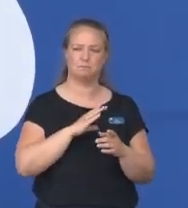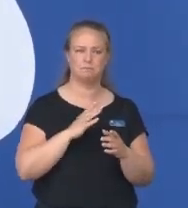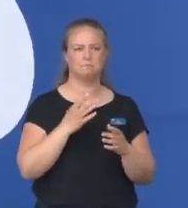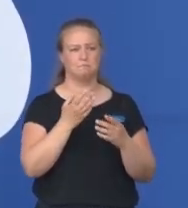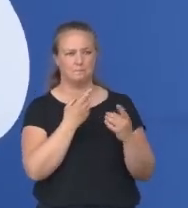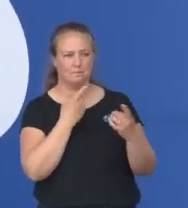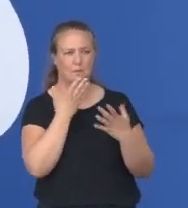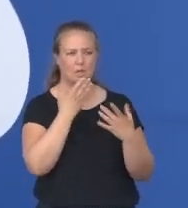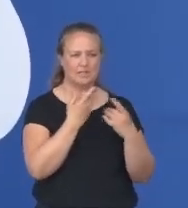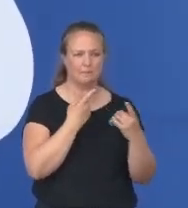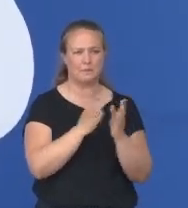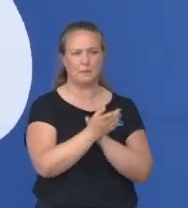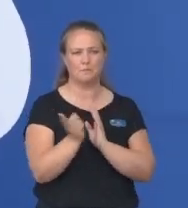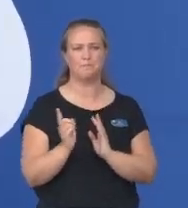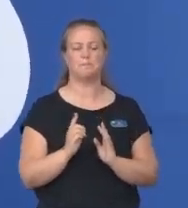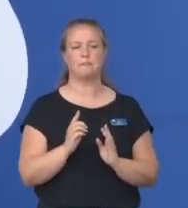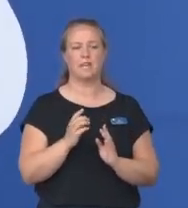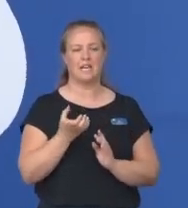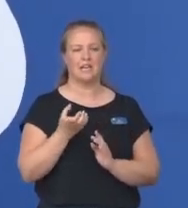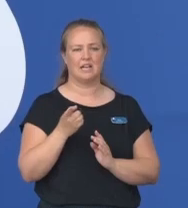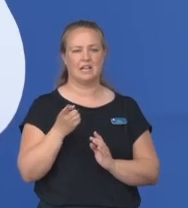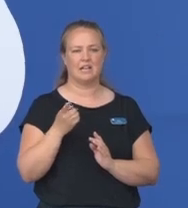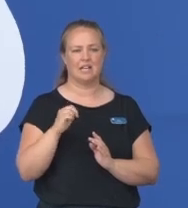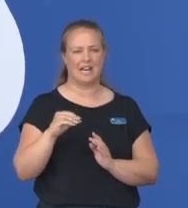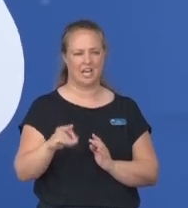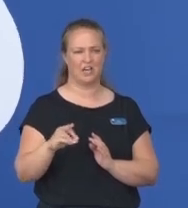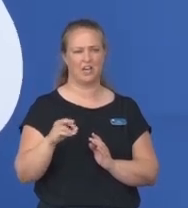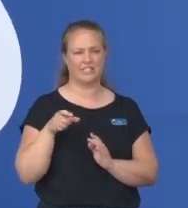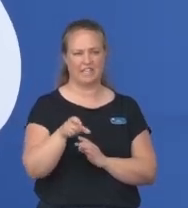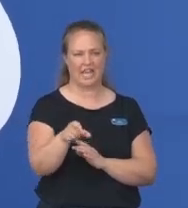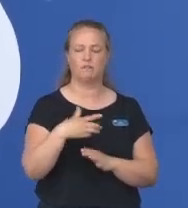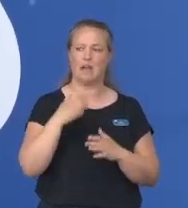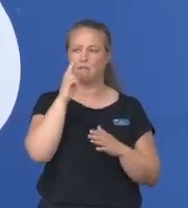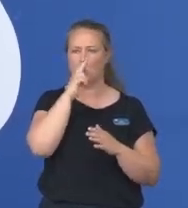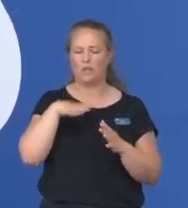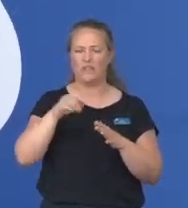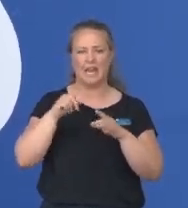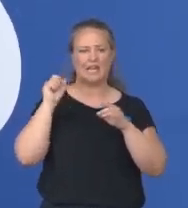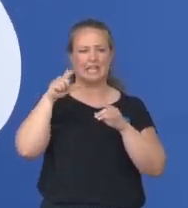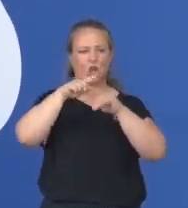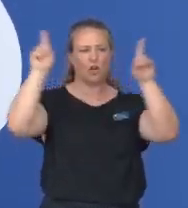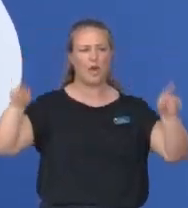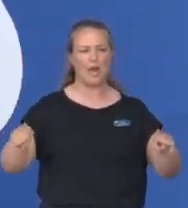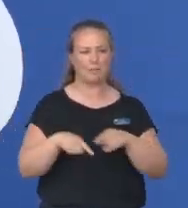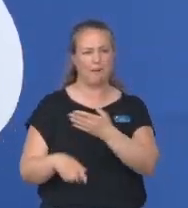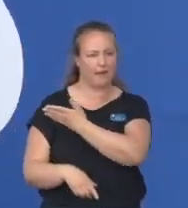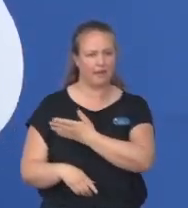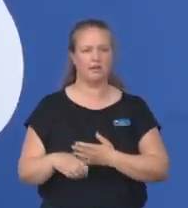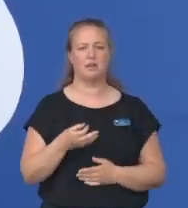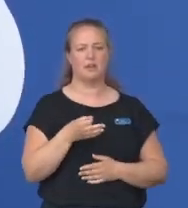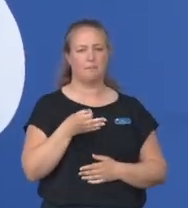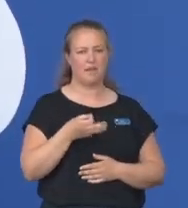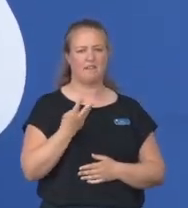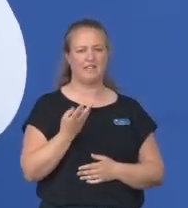Samtal bland annat. Clear Channel som vi har fått låna alla digitala skärmar bland annat. PVC Sverige som